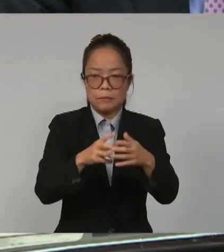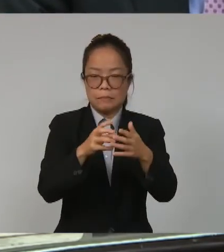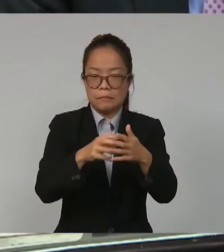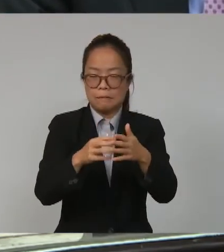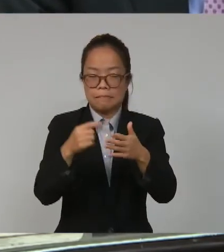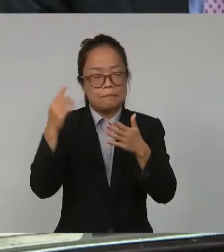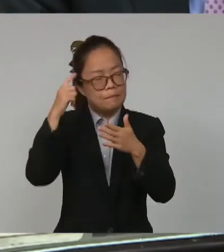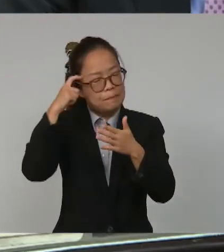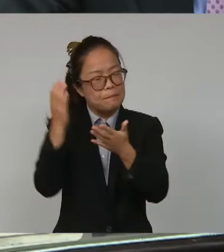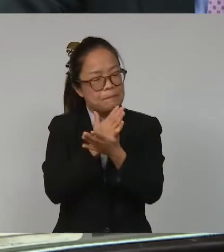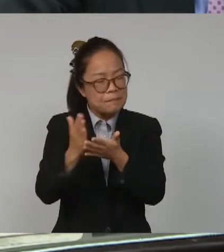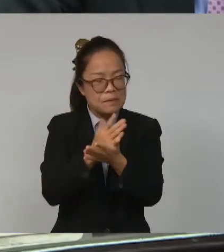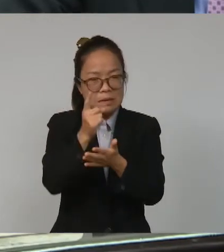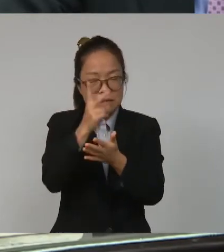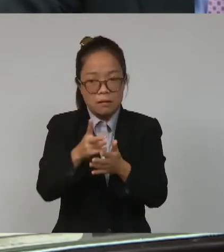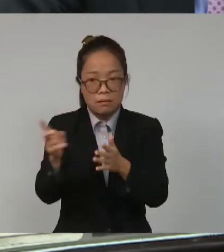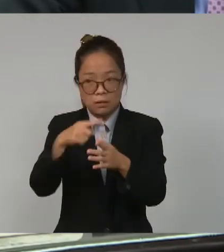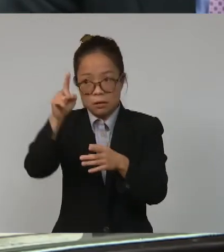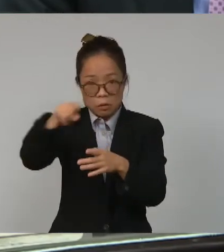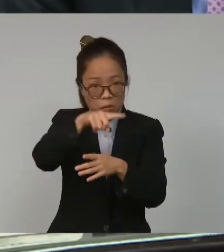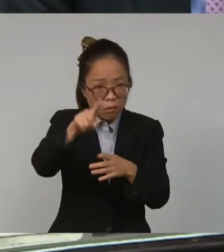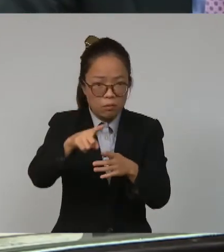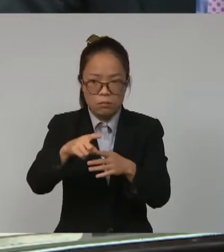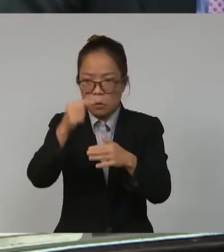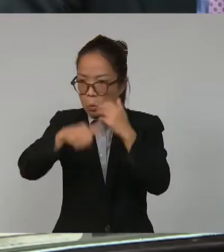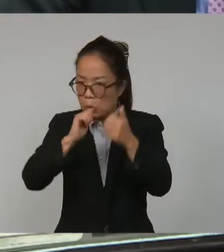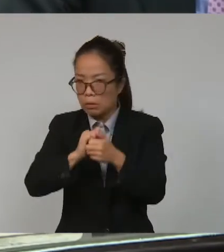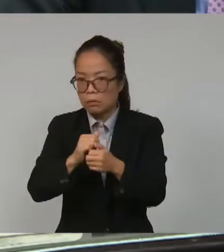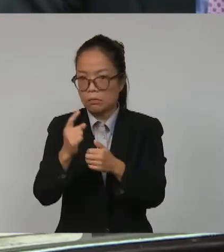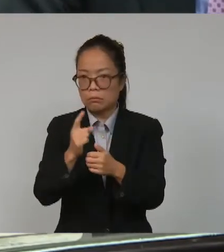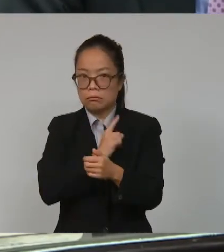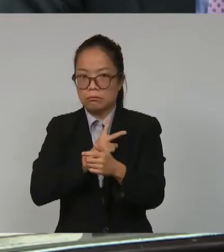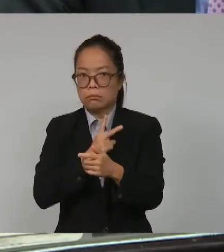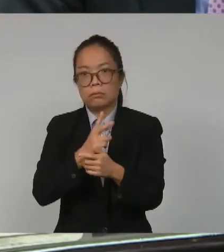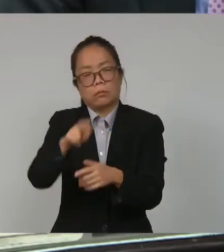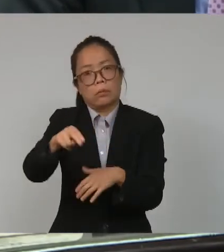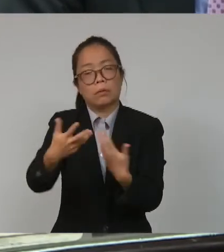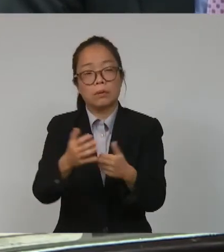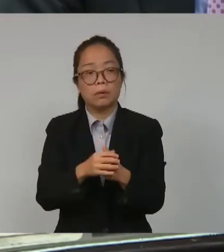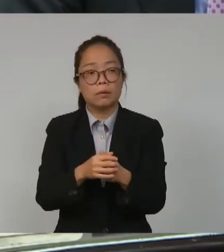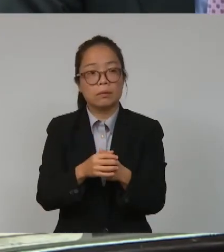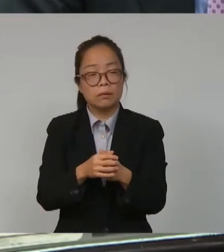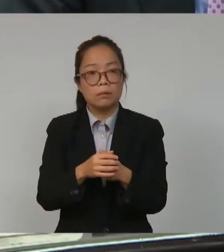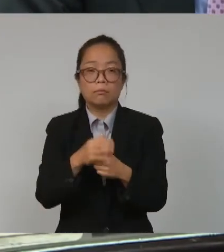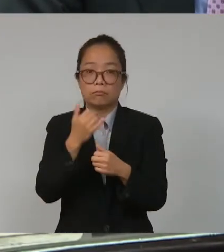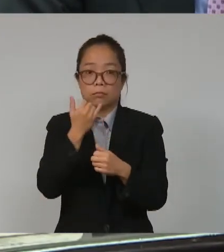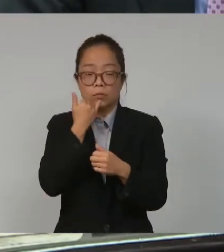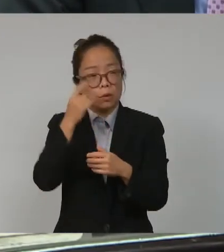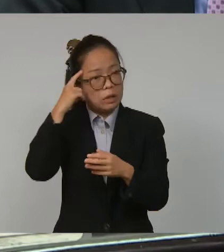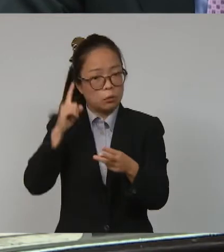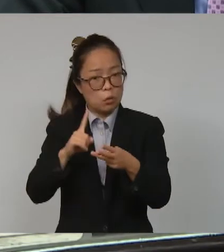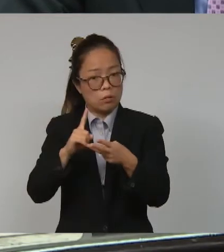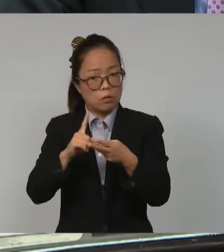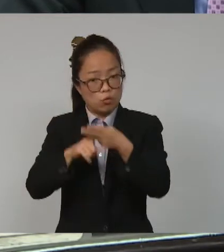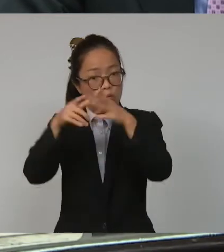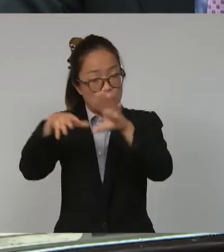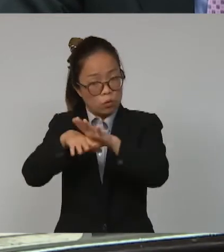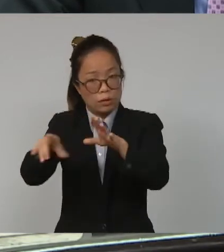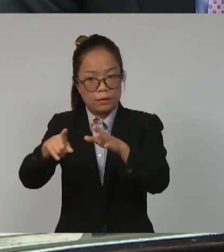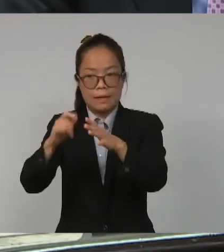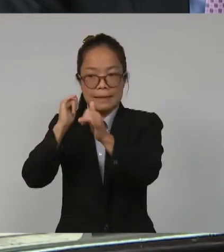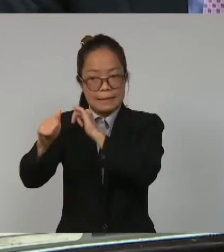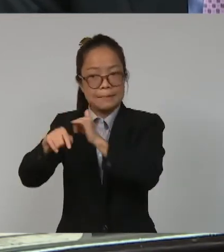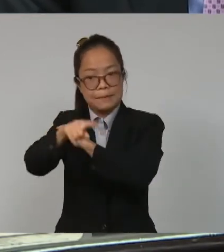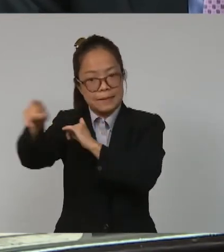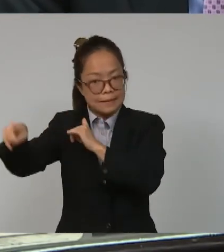误也没有规定只能勾一个，啊、哦，那我们应该说这个公投案的主文经过人